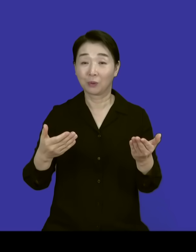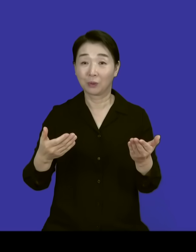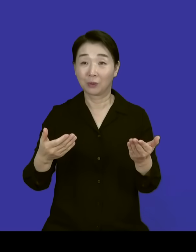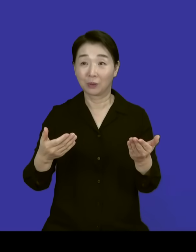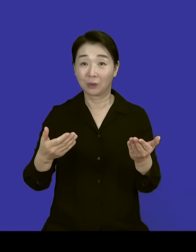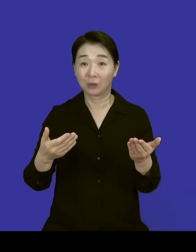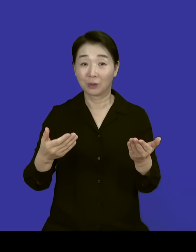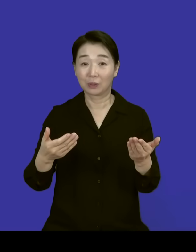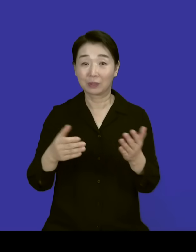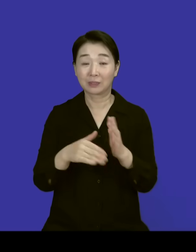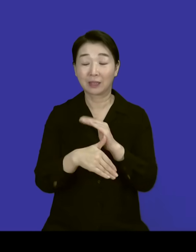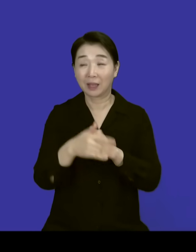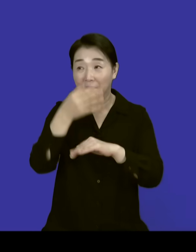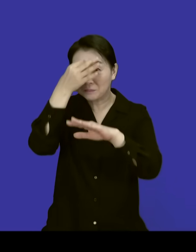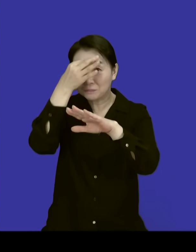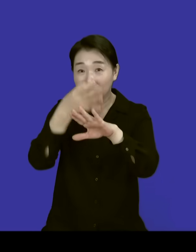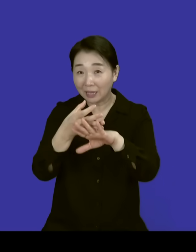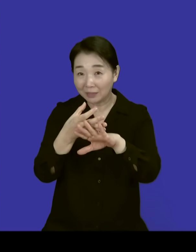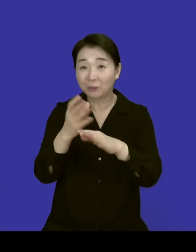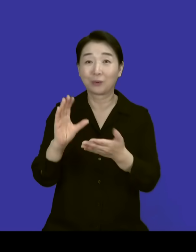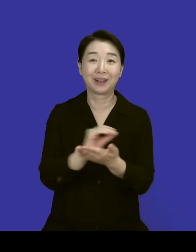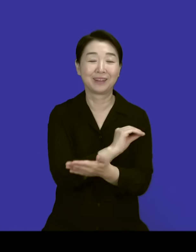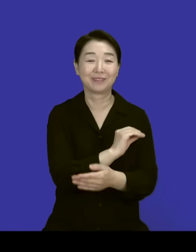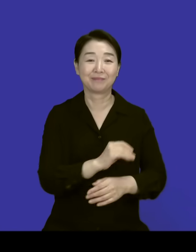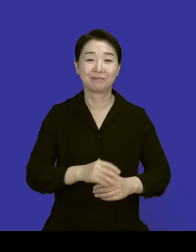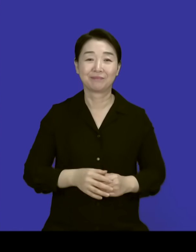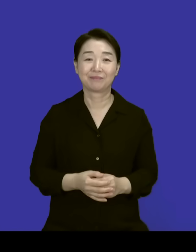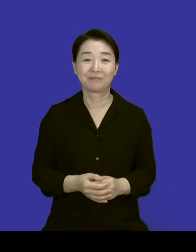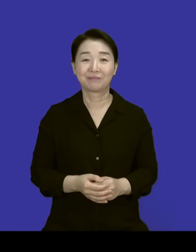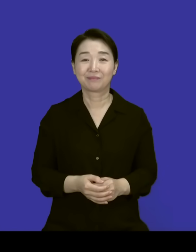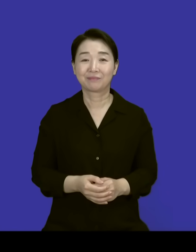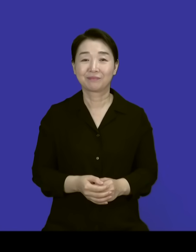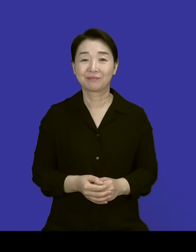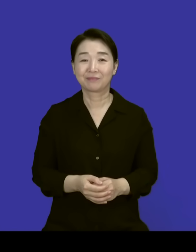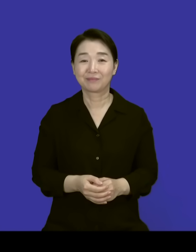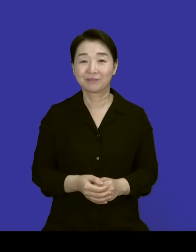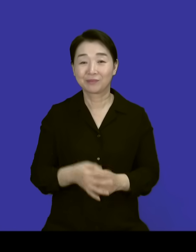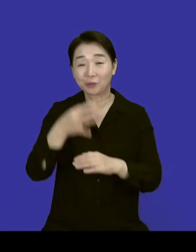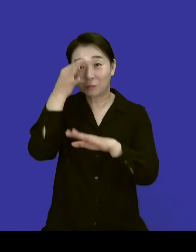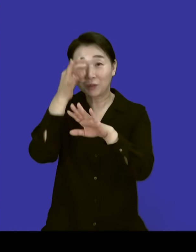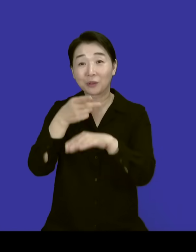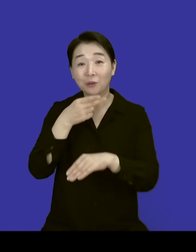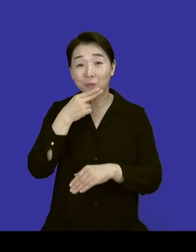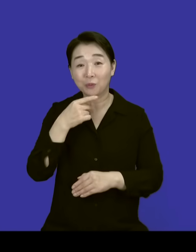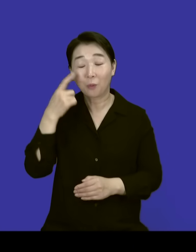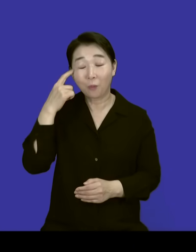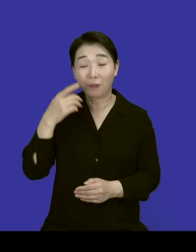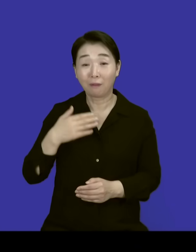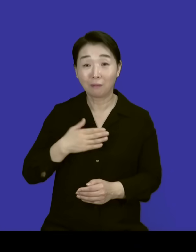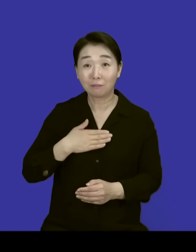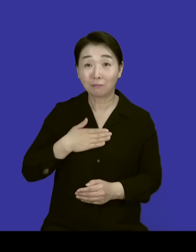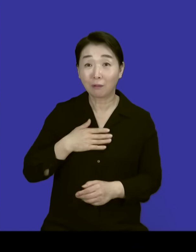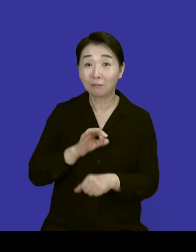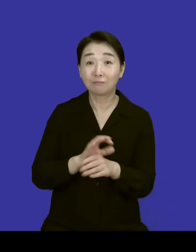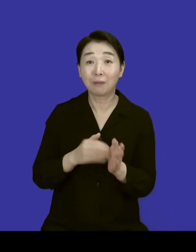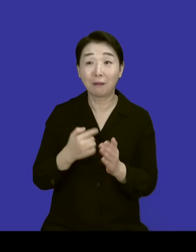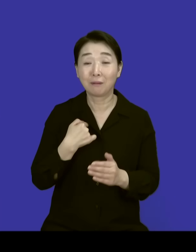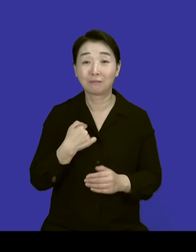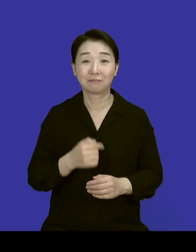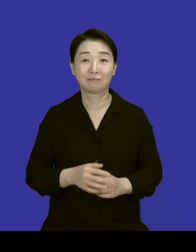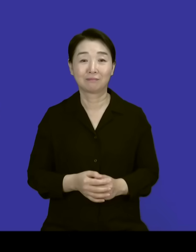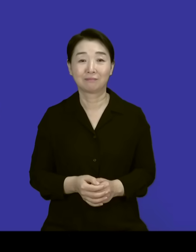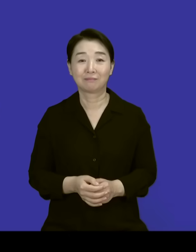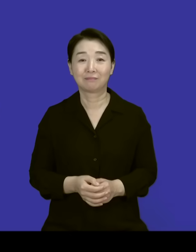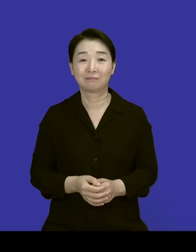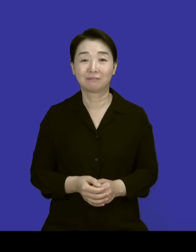들고 요거였네 죄송해요 가져가고 뭐 사실 죄송할 건 없었죠. 그렇죠. 내가 힘든 거였으니까. 그러니까. 이거 한 거고